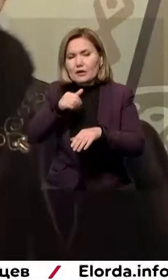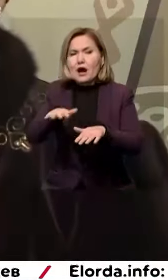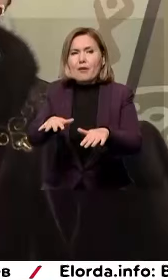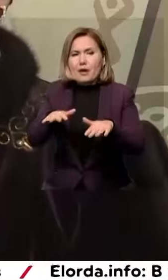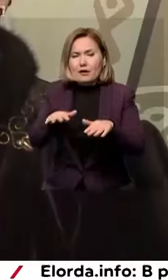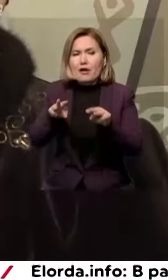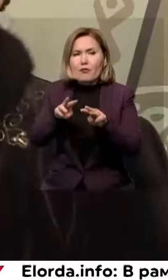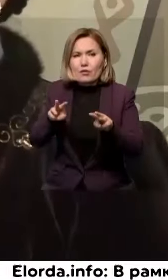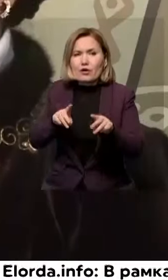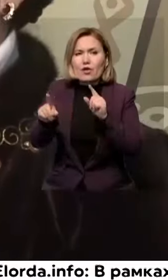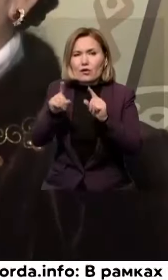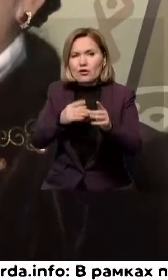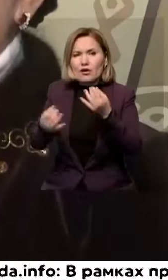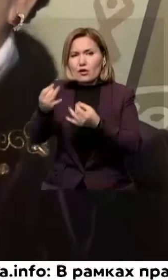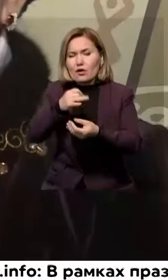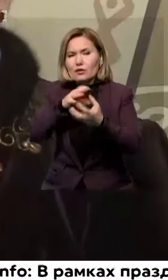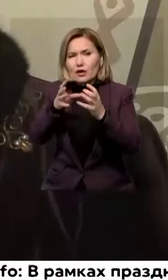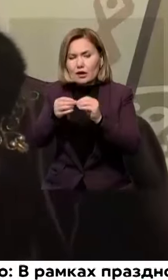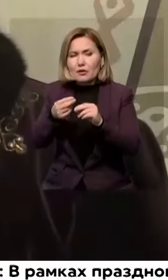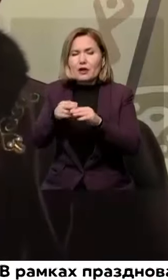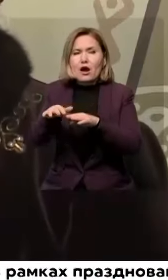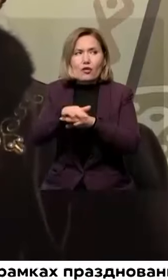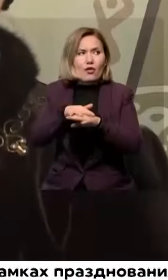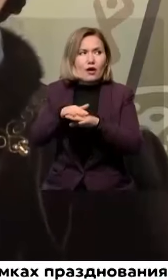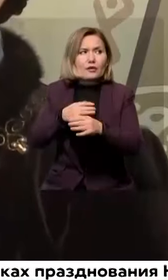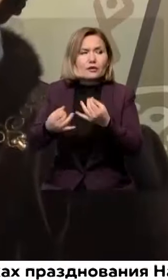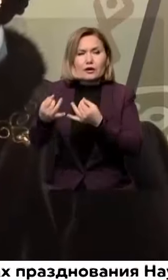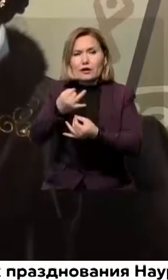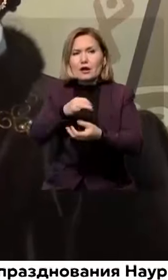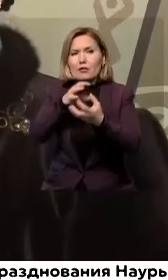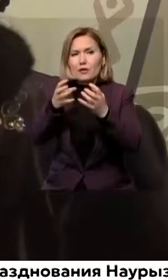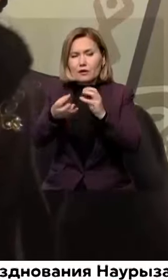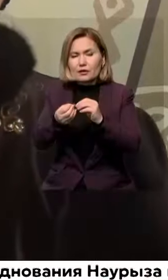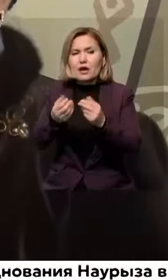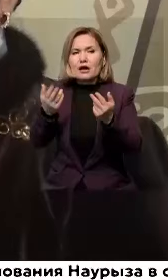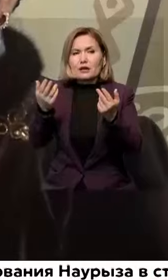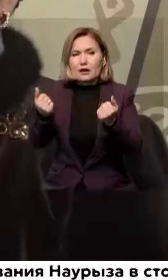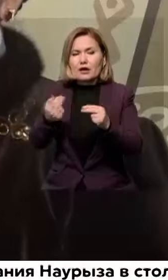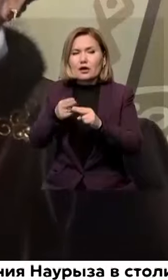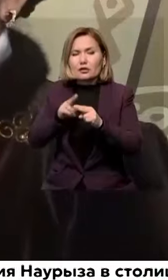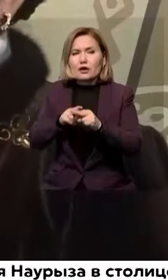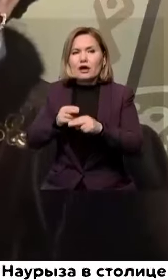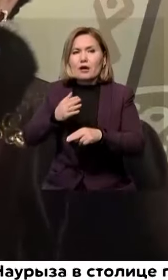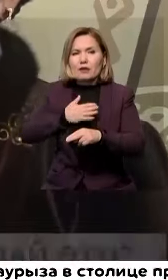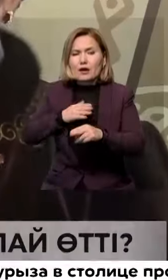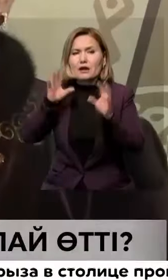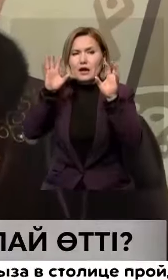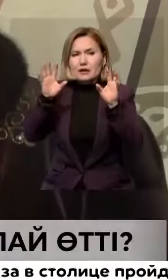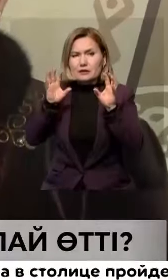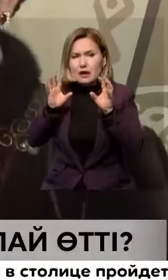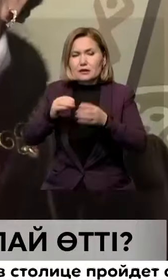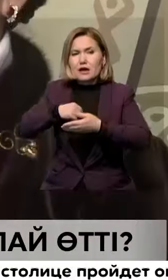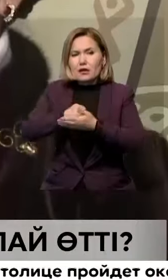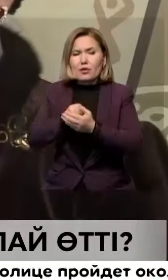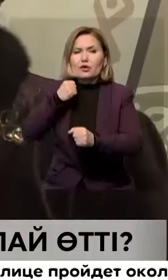парламент мінбетінде де көтерілді, қоғам талқысына да салынды. Бұның барлығында біз заңды шығару